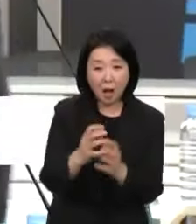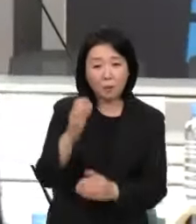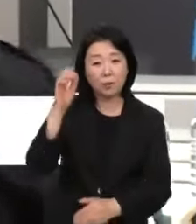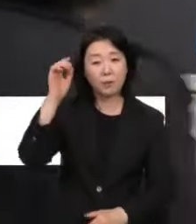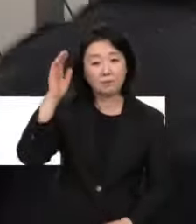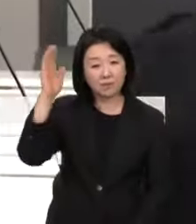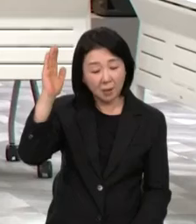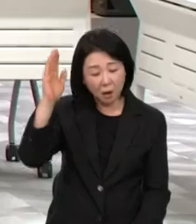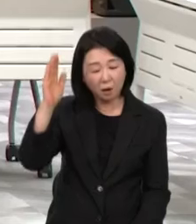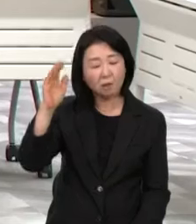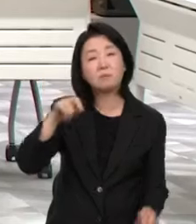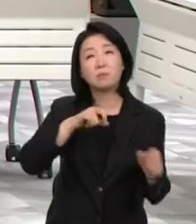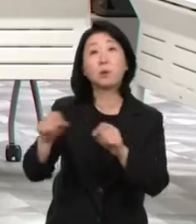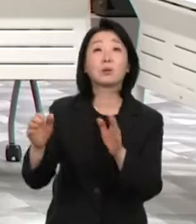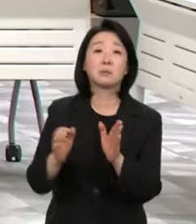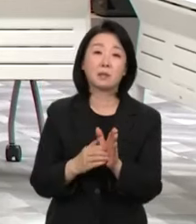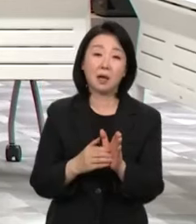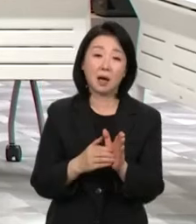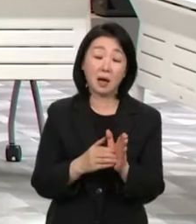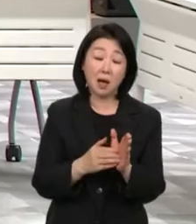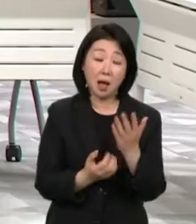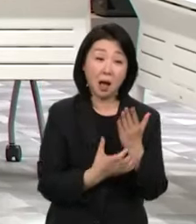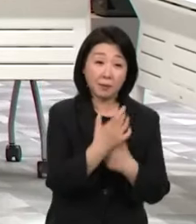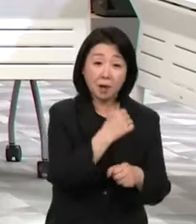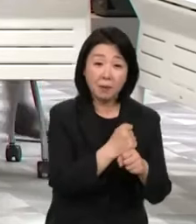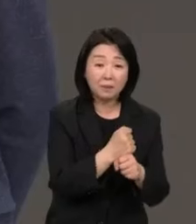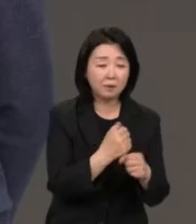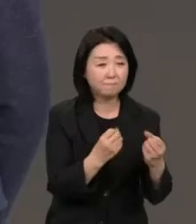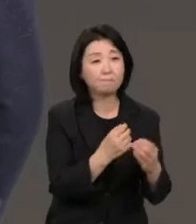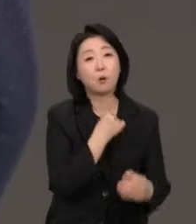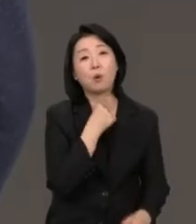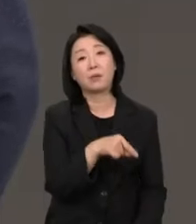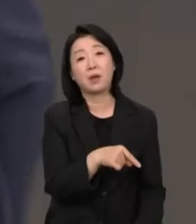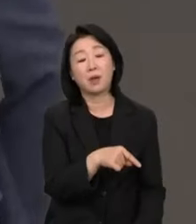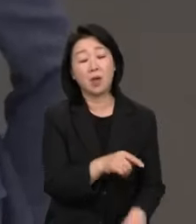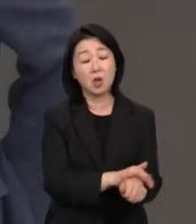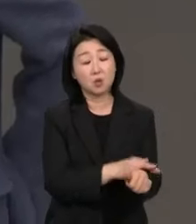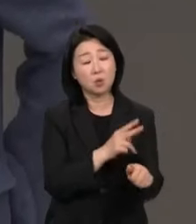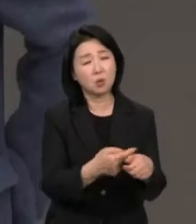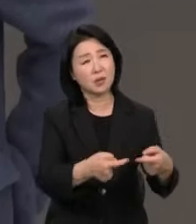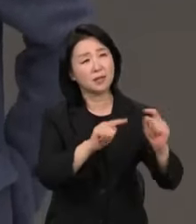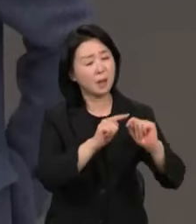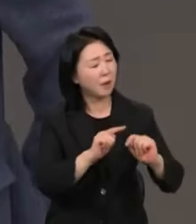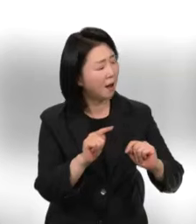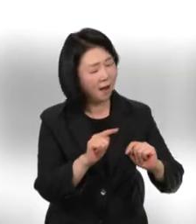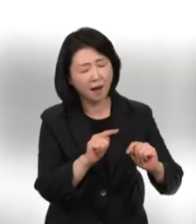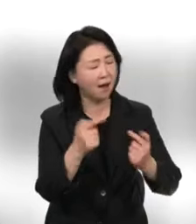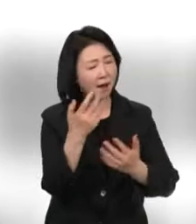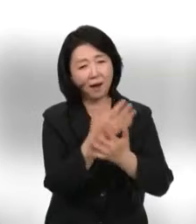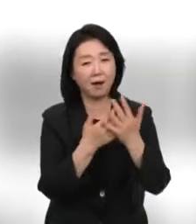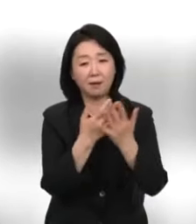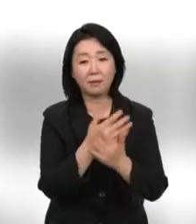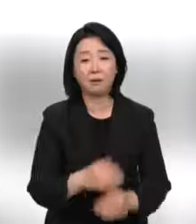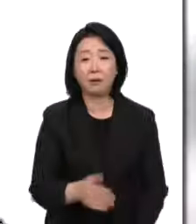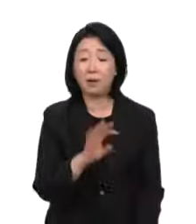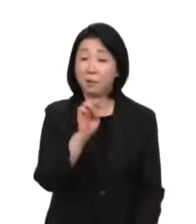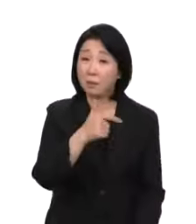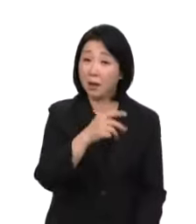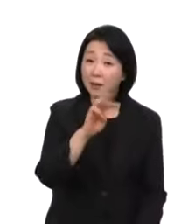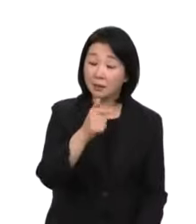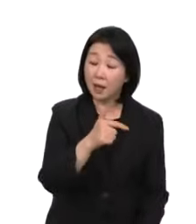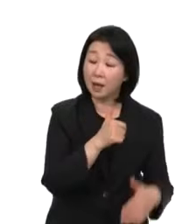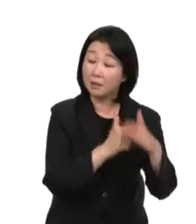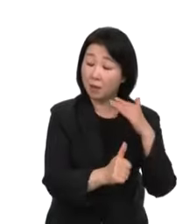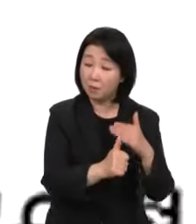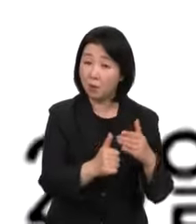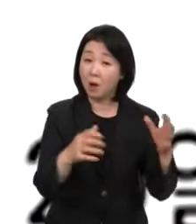미뤘습니다. 단일 대화 창구를 만들겠다고 했지만 우선 전공의들 참여가 불투명합니다. 박단 대표는 합동